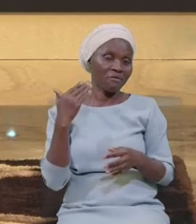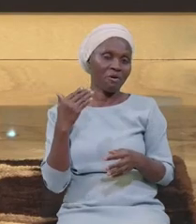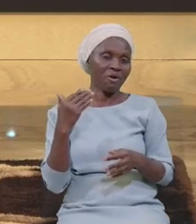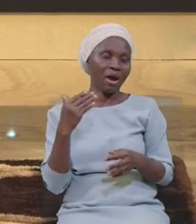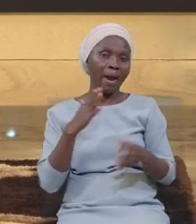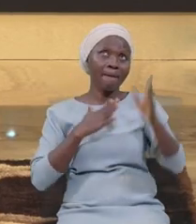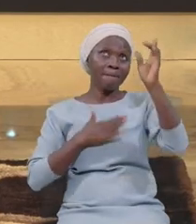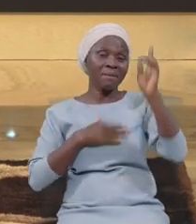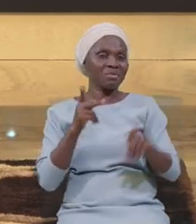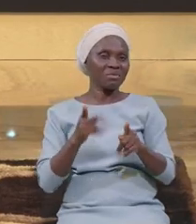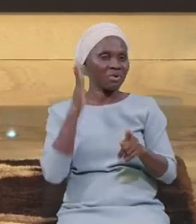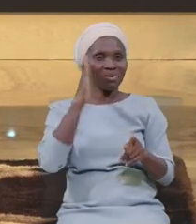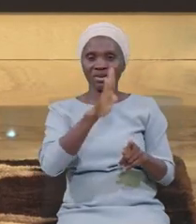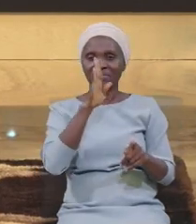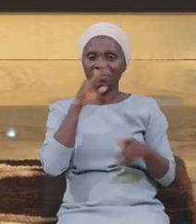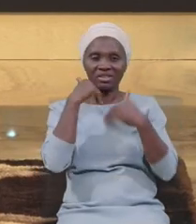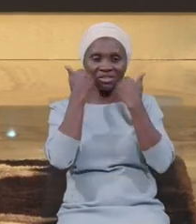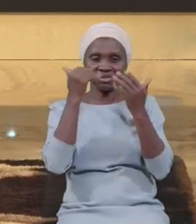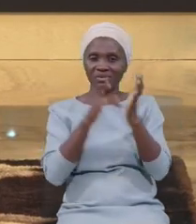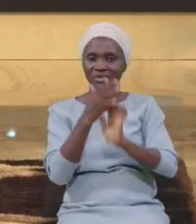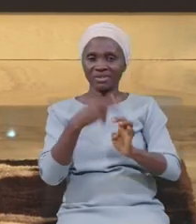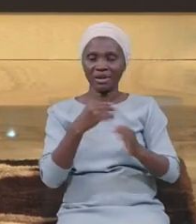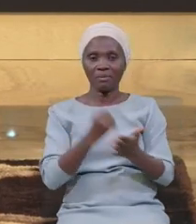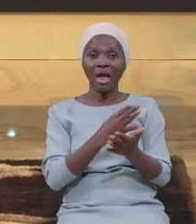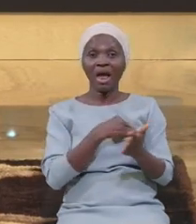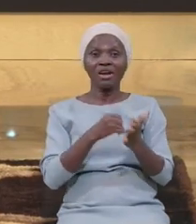Mon peuple ne sera plus jamais dans la confusion.